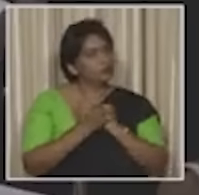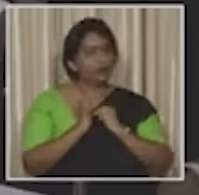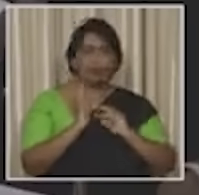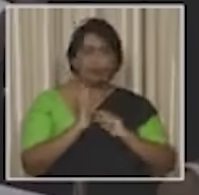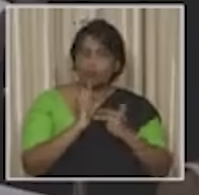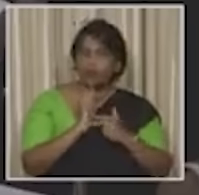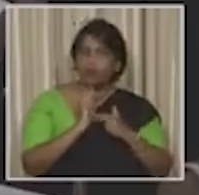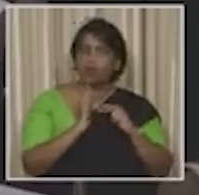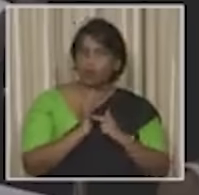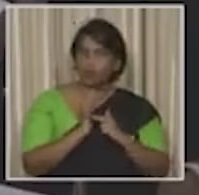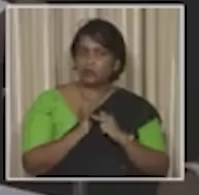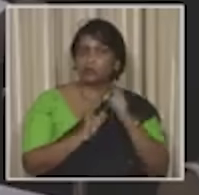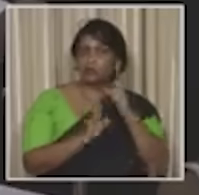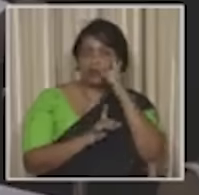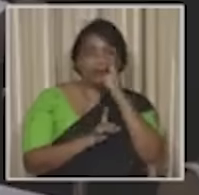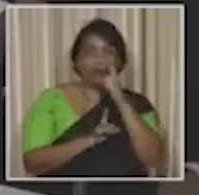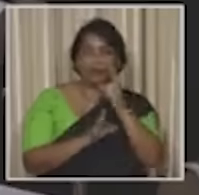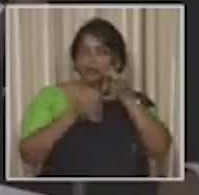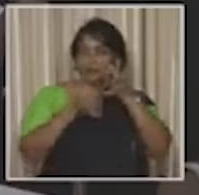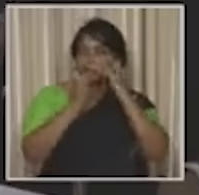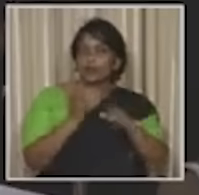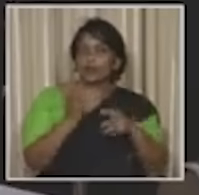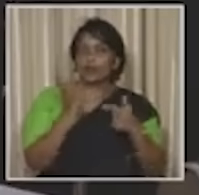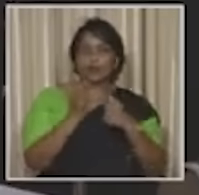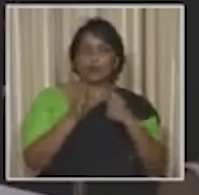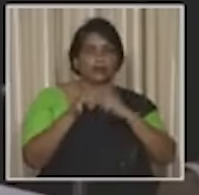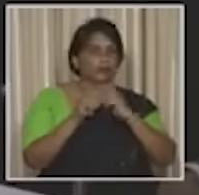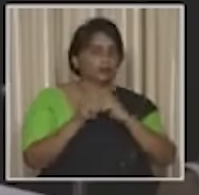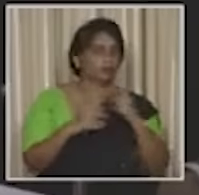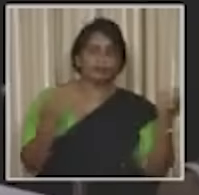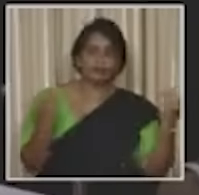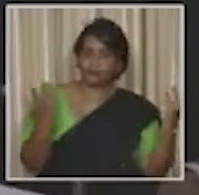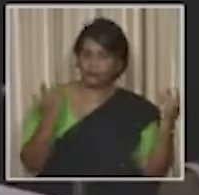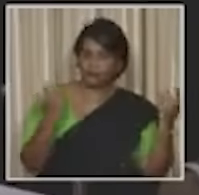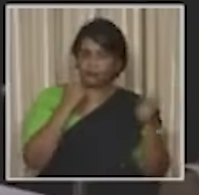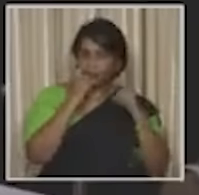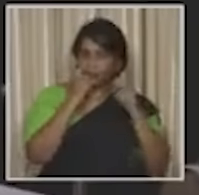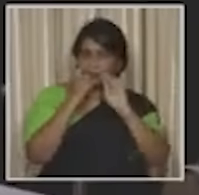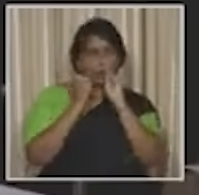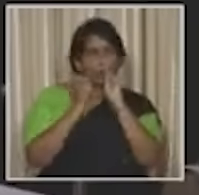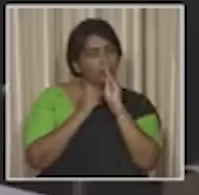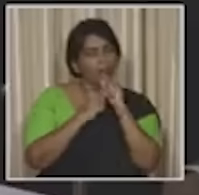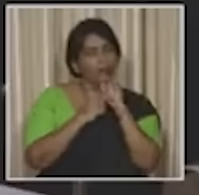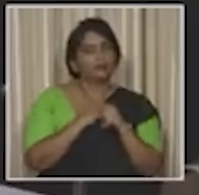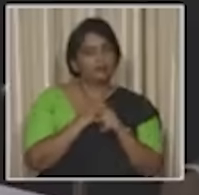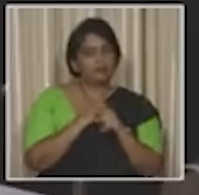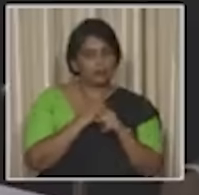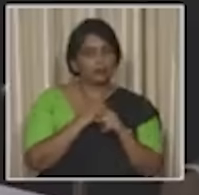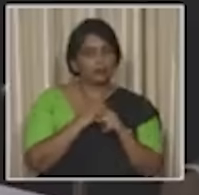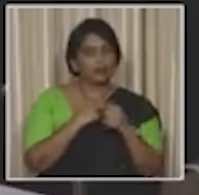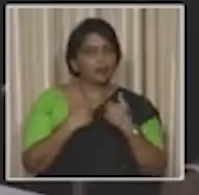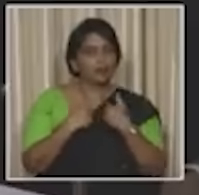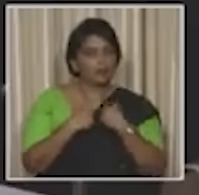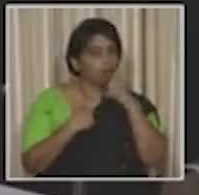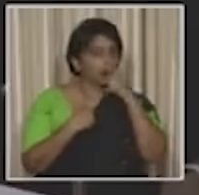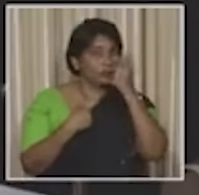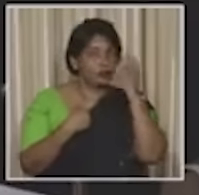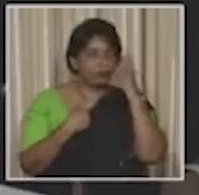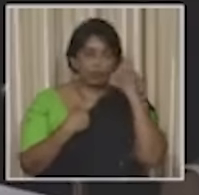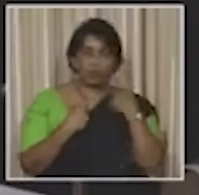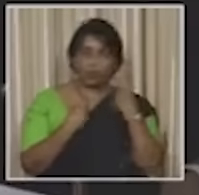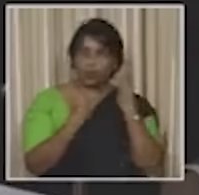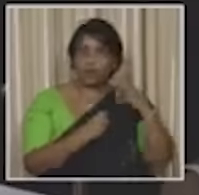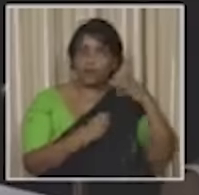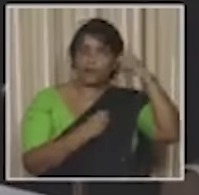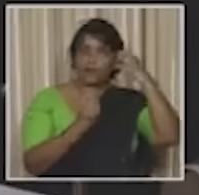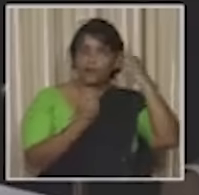ව්‍යාපෘති එකවත් එකක්වත් නිවැරදි පරිදි ටෙන්ඩර් කැඳවීමට භාජනය කරලා නැහැ අඩුම තරමේ මා ඔබ හිතනවා නම් අපිට අතිරේක